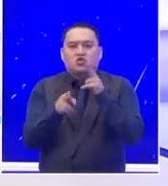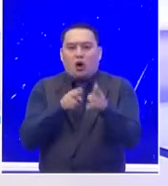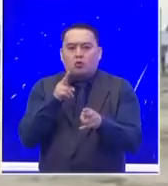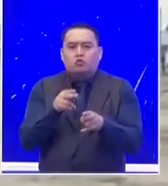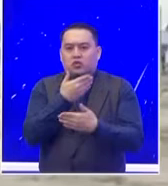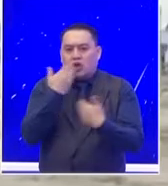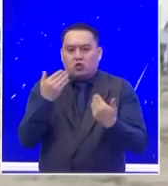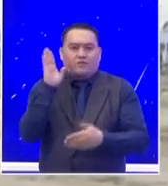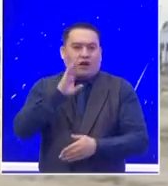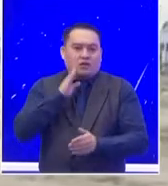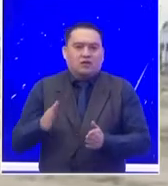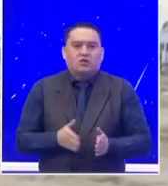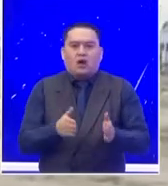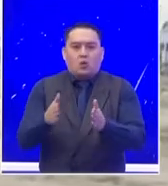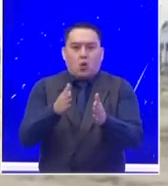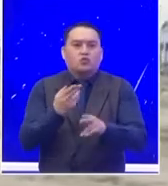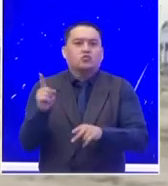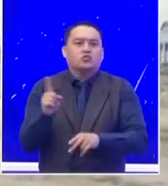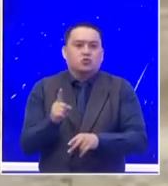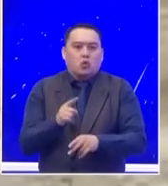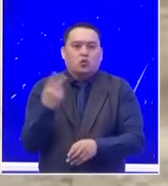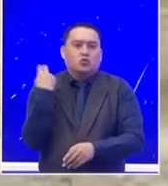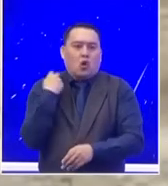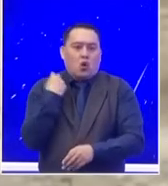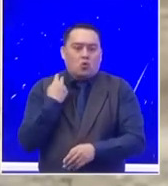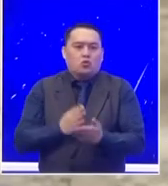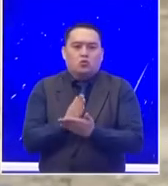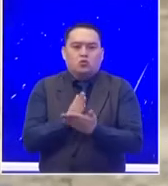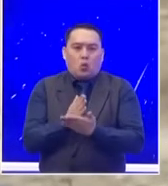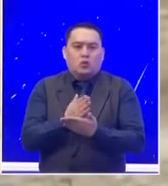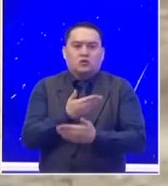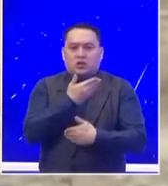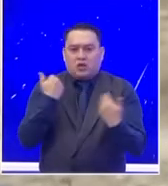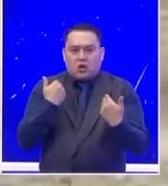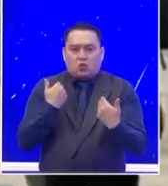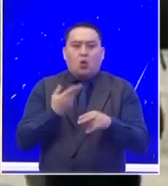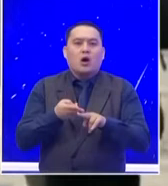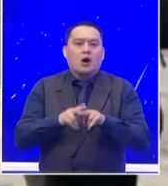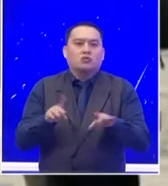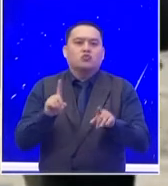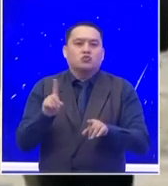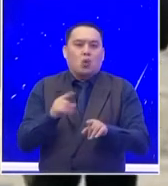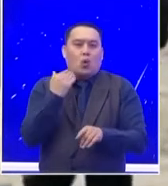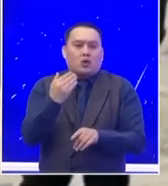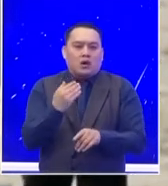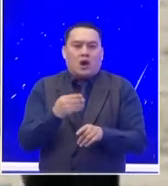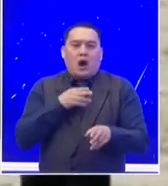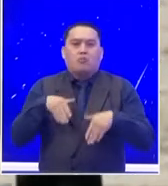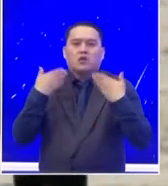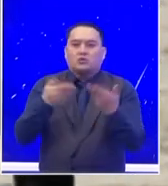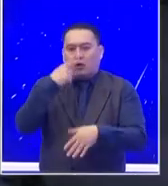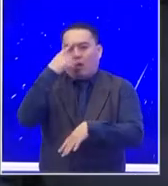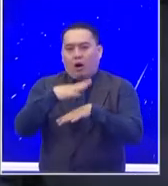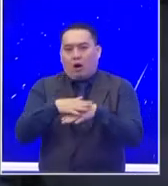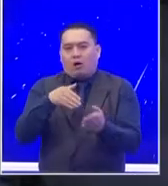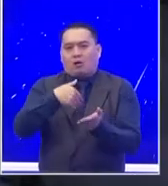отсутствие воды и дорог. Они утверждают, что долгов по коммунальным услугам за ними не числится. И что на их неоднократное обращение в